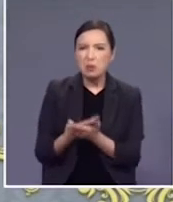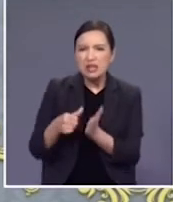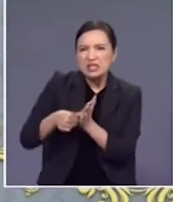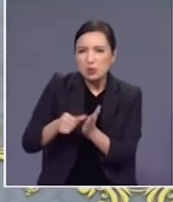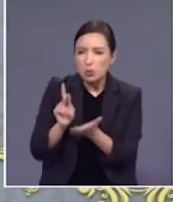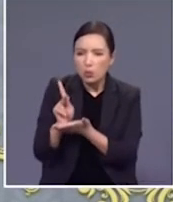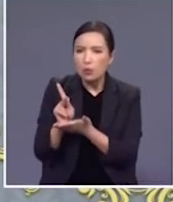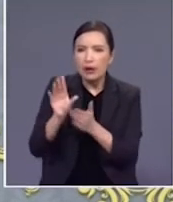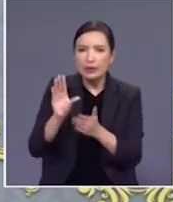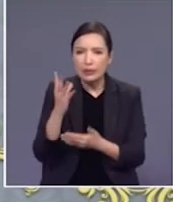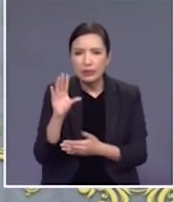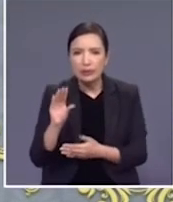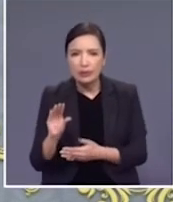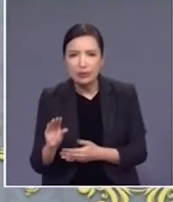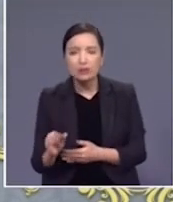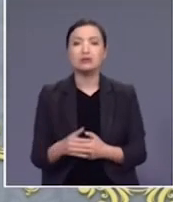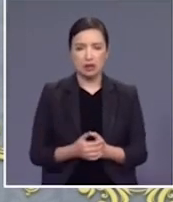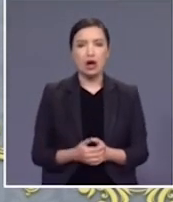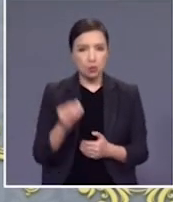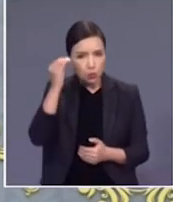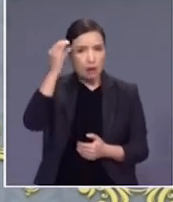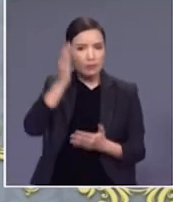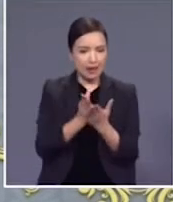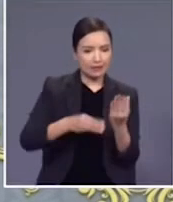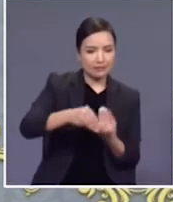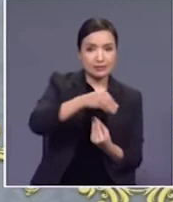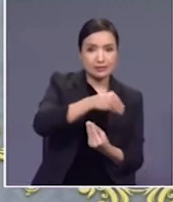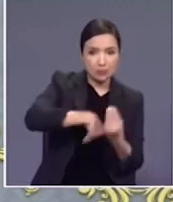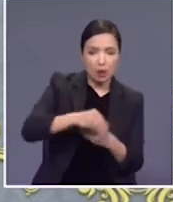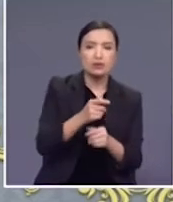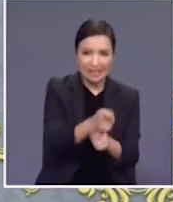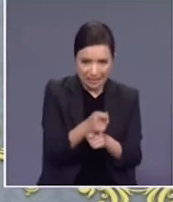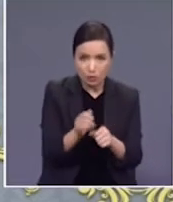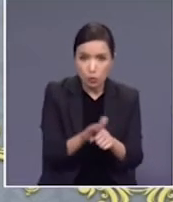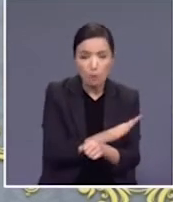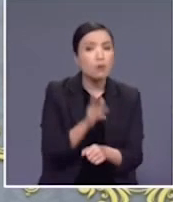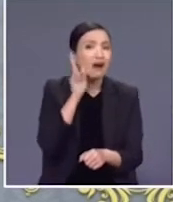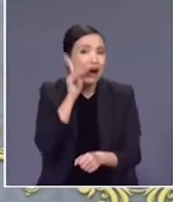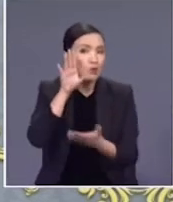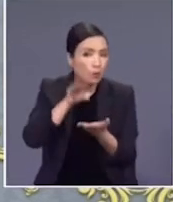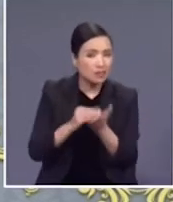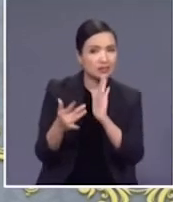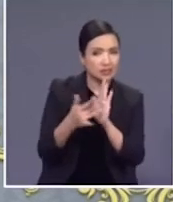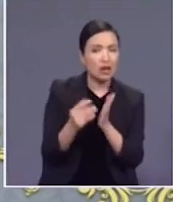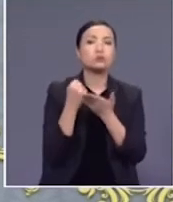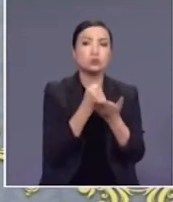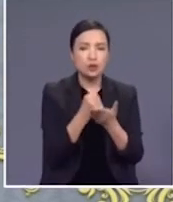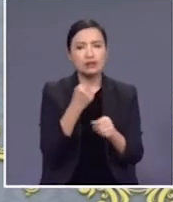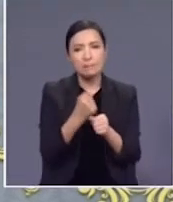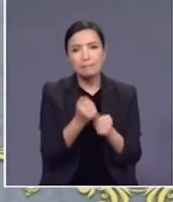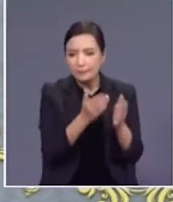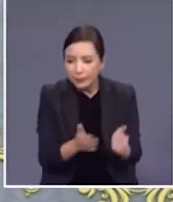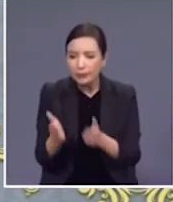จนสนับสนุนองค์ความรู้ด้านการเกษตรอย่างครบวงจรมีการใช้ระบบข้อมูลเทคโนโลยีเพื่อจะจัดกระบวนการผลิต